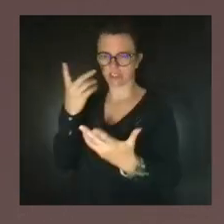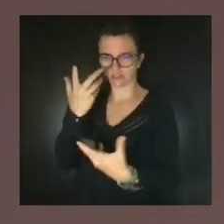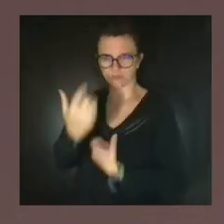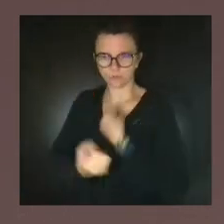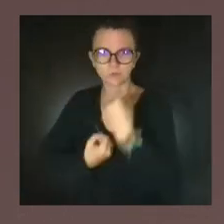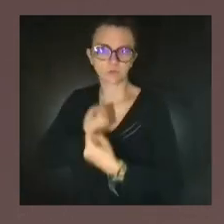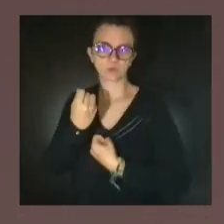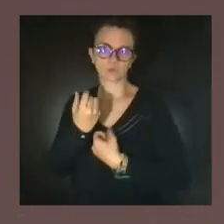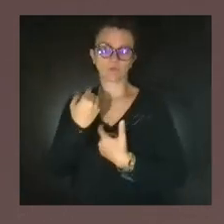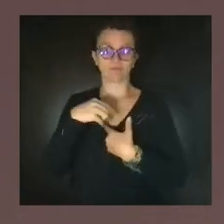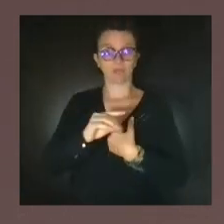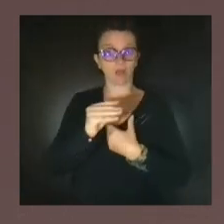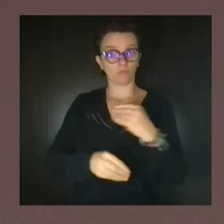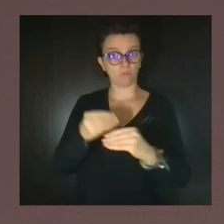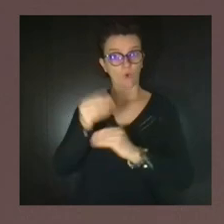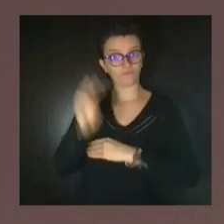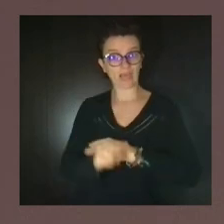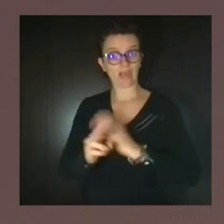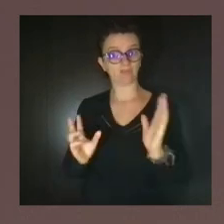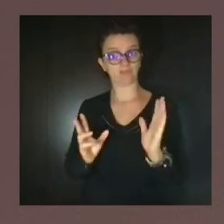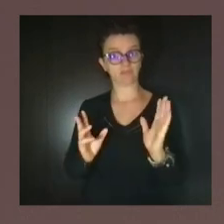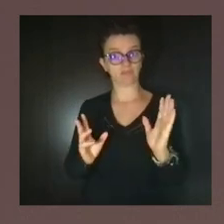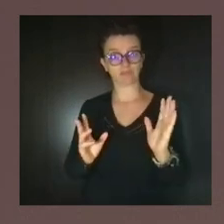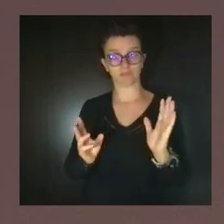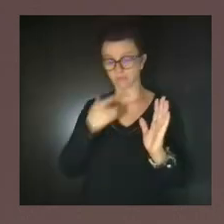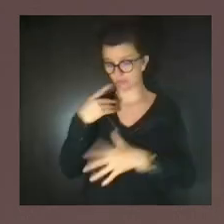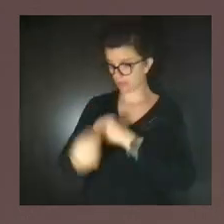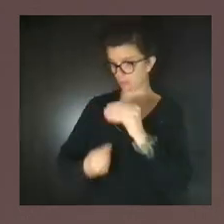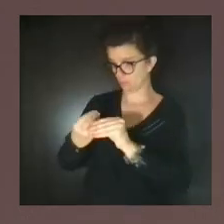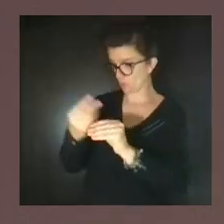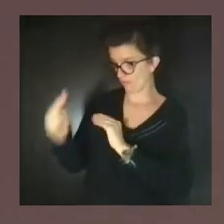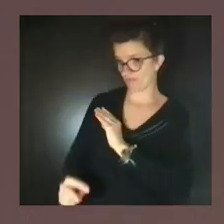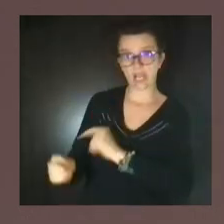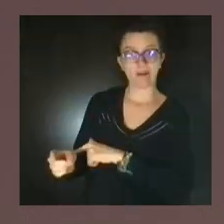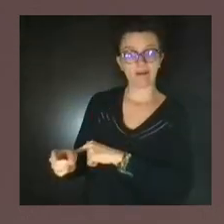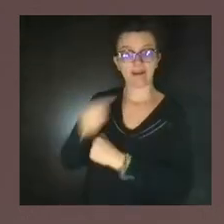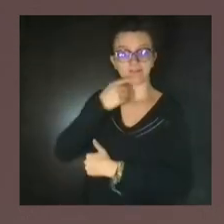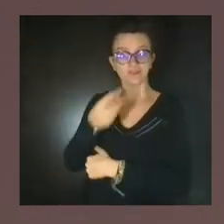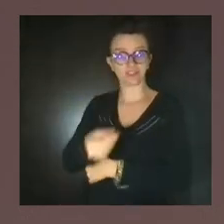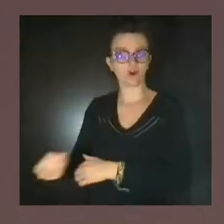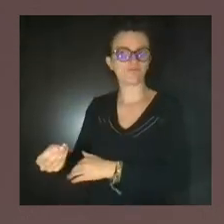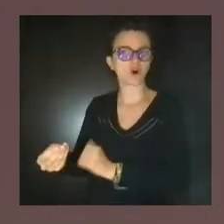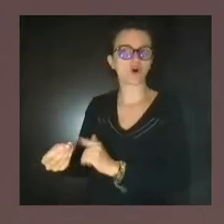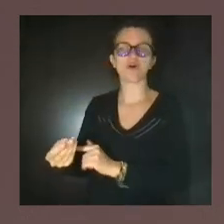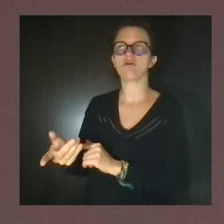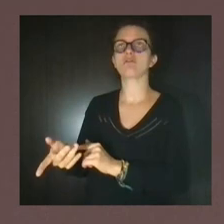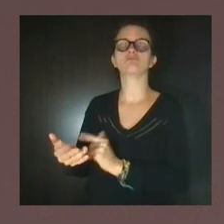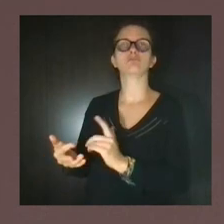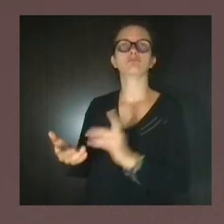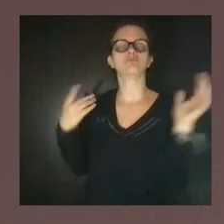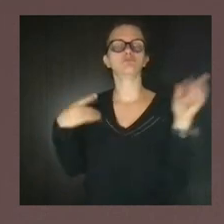souvent un monde qui est vrai. Et donc, en étant un monde qui est vrai, les enfants ont rarement des choses